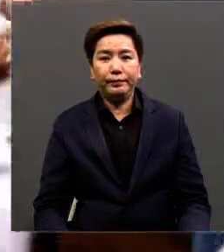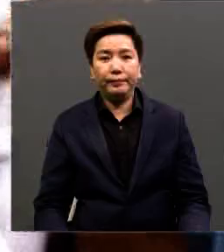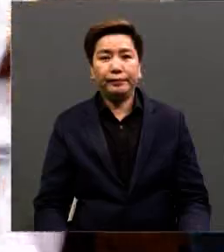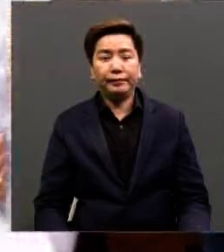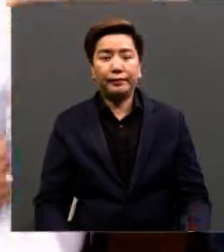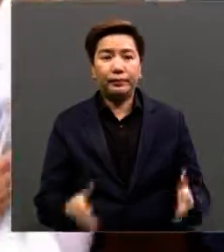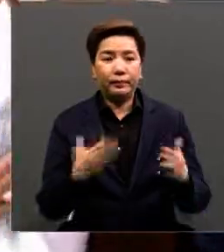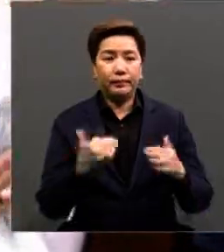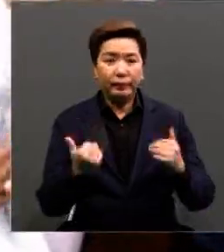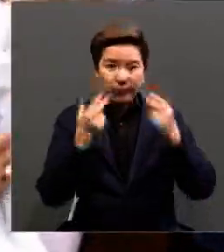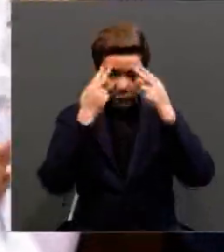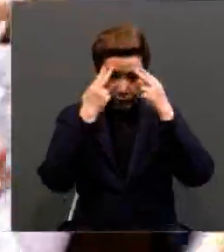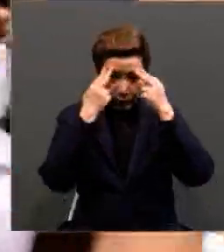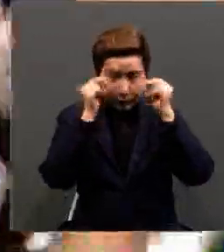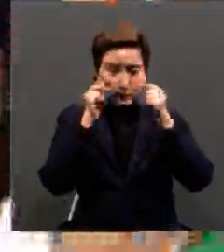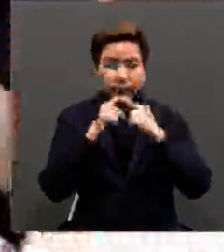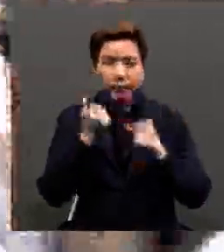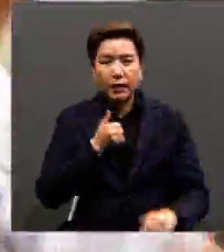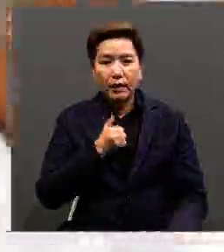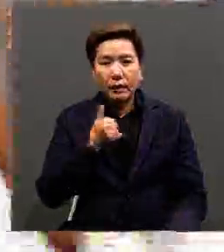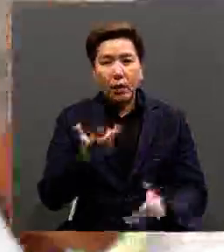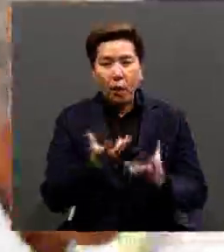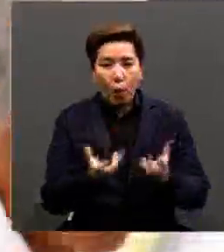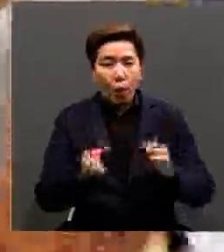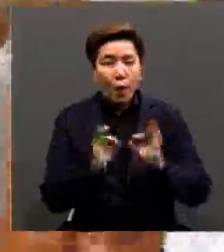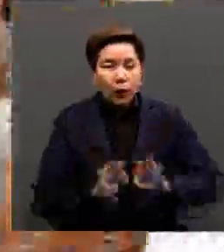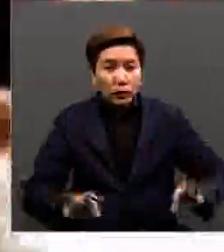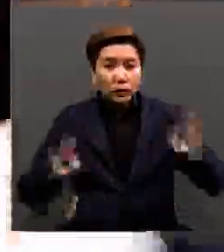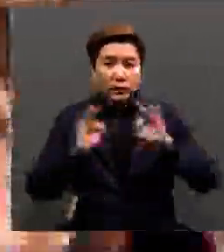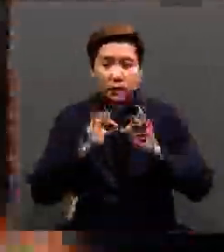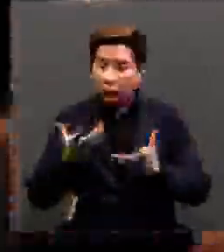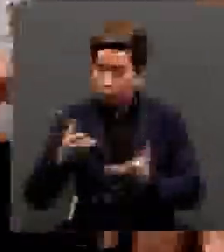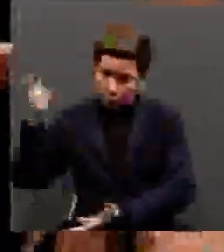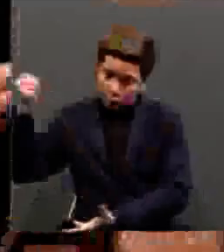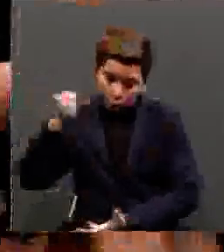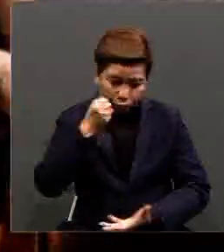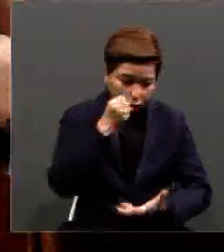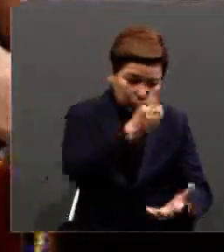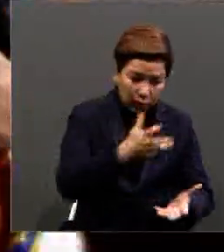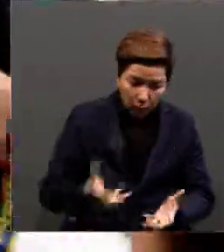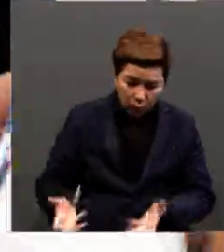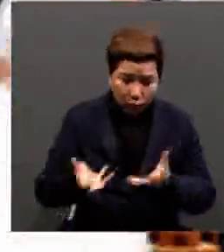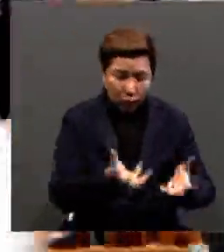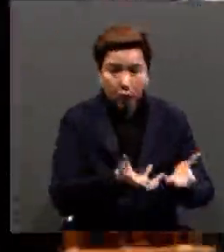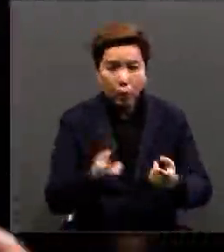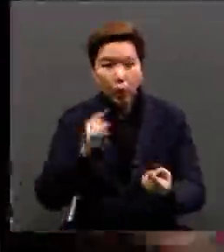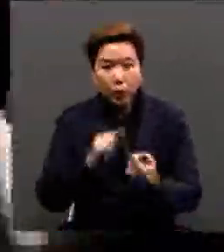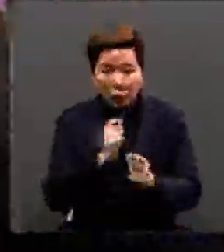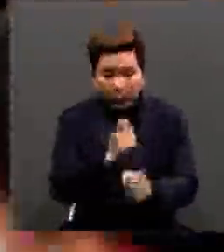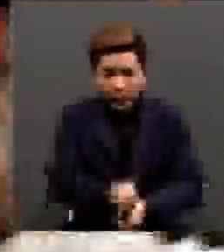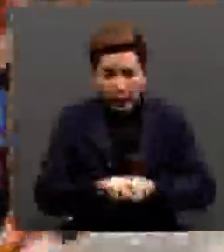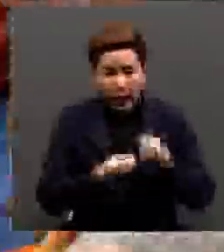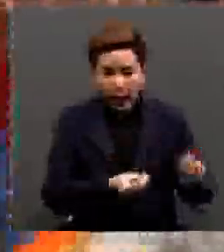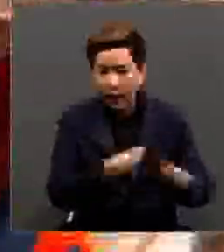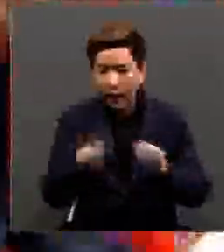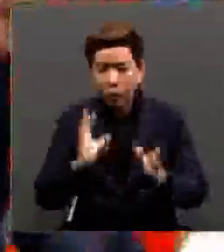จากนั้นนะครับท่านนายกเองก็เนี่ยแหละฮะลงไปมอบถุงยังชีพนะครับให้กับพี่น้องประชาชนแล้วก็ถุงยังชีพด้านการเกษตรให้กับตั